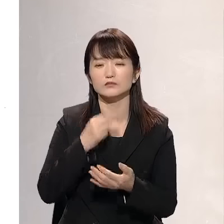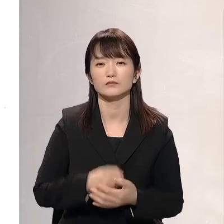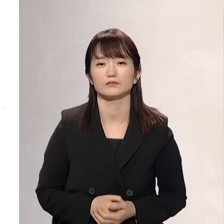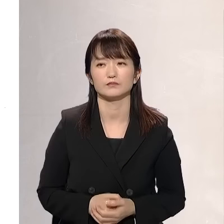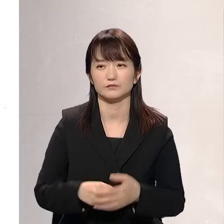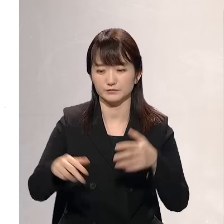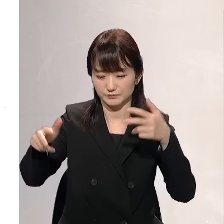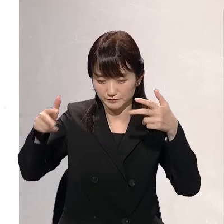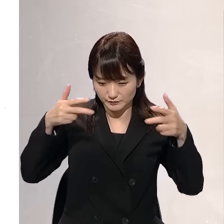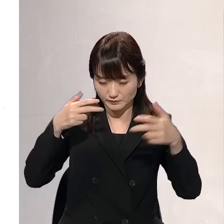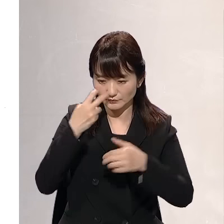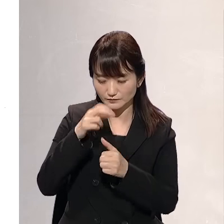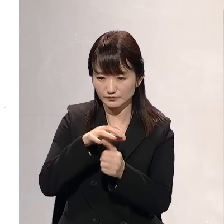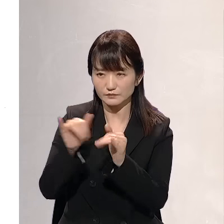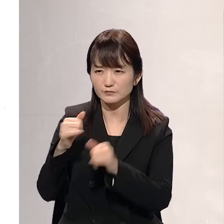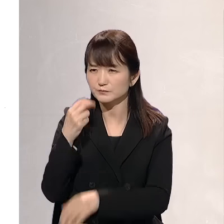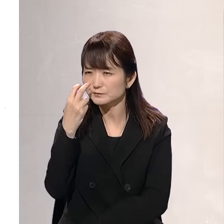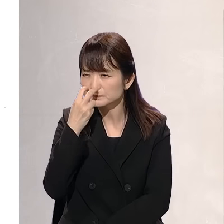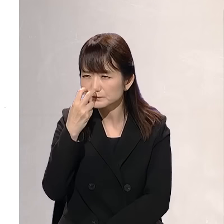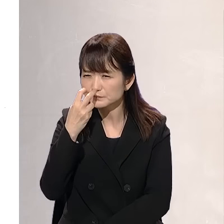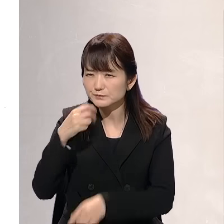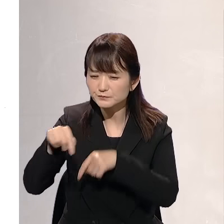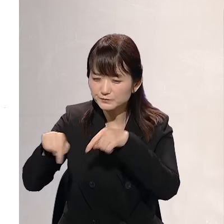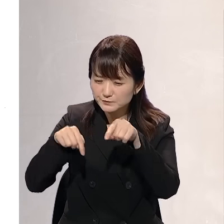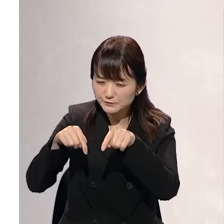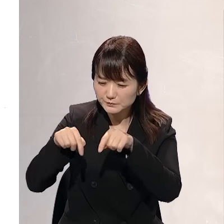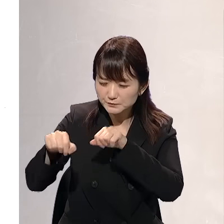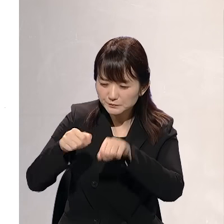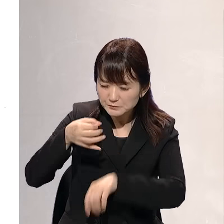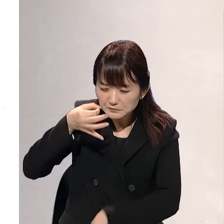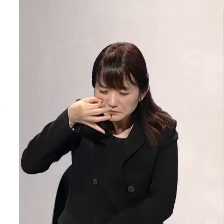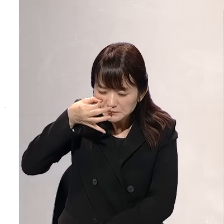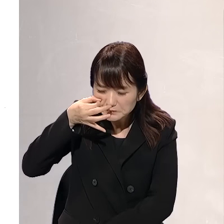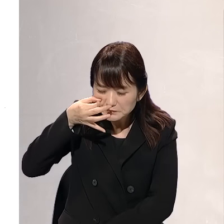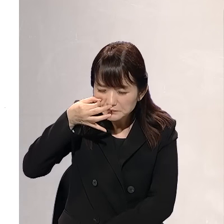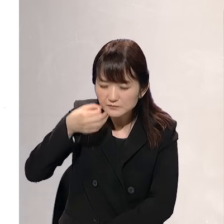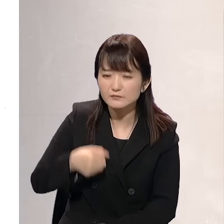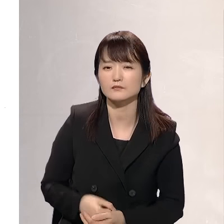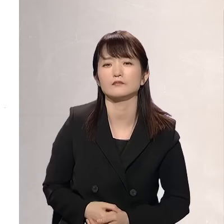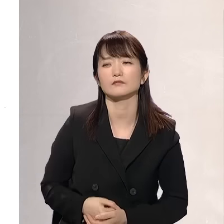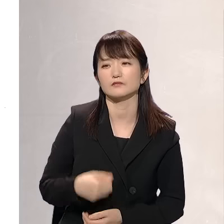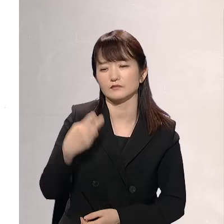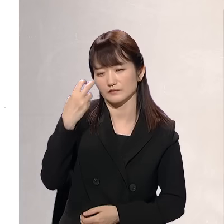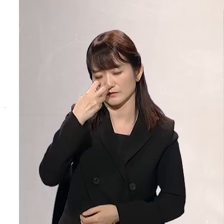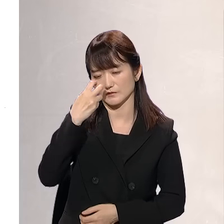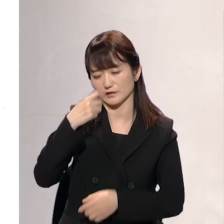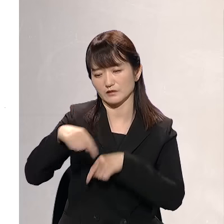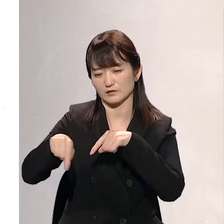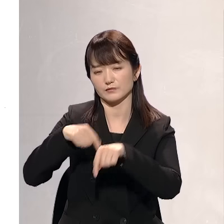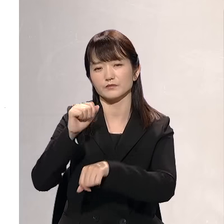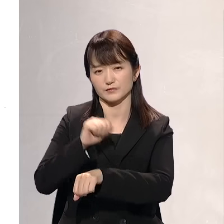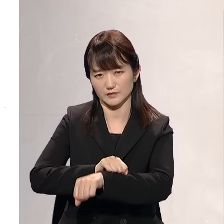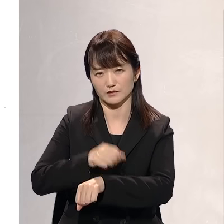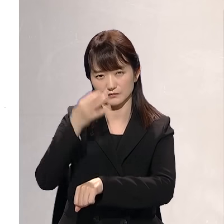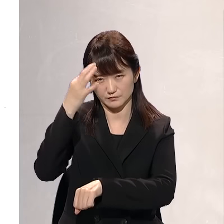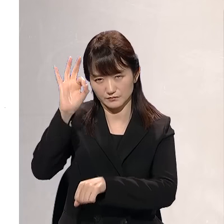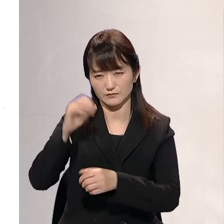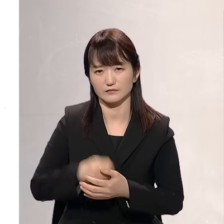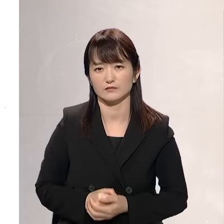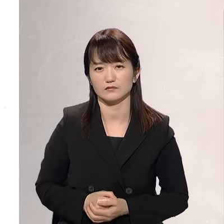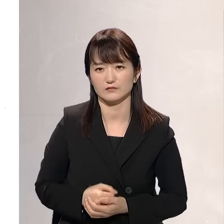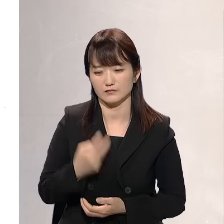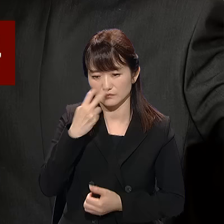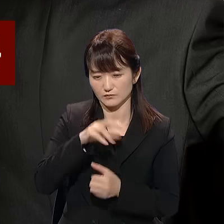보사의 그 관리 감독 즉 행동하는 걸 지켜봤기 때문에 관리감독 잘했다고 인정했던 거 같아요 때문에 보사의